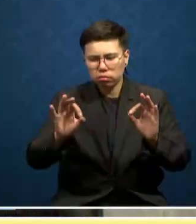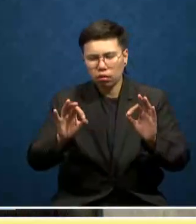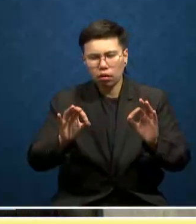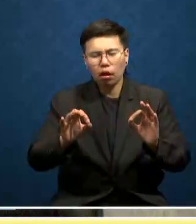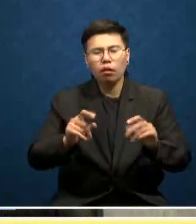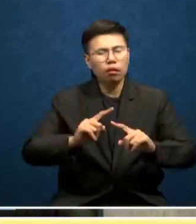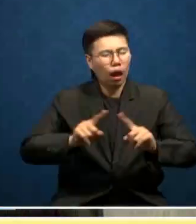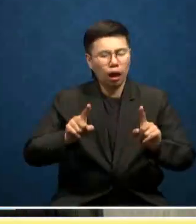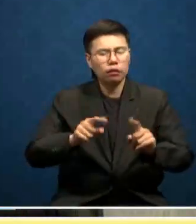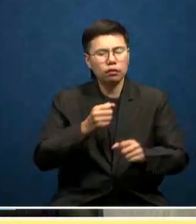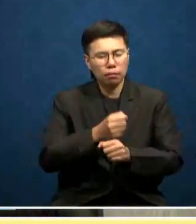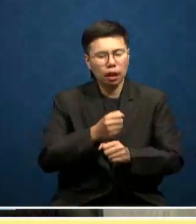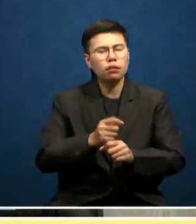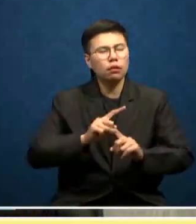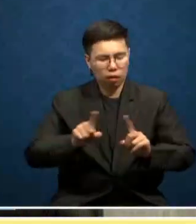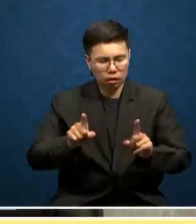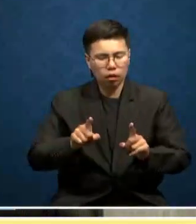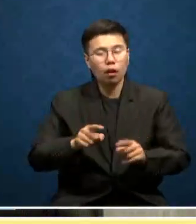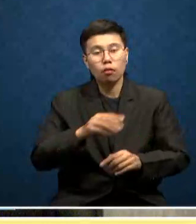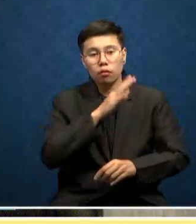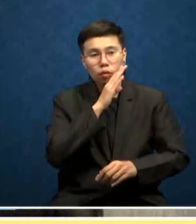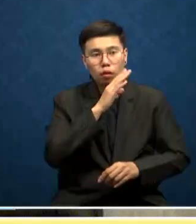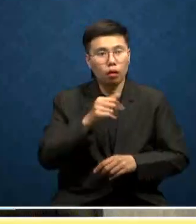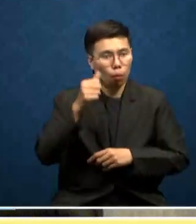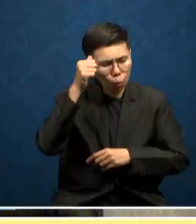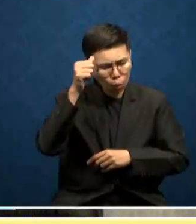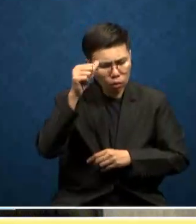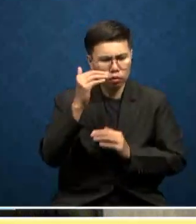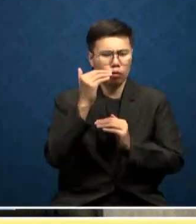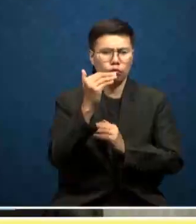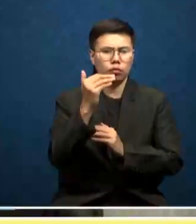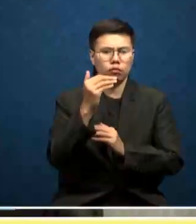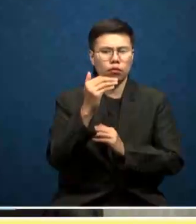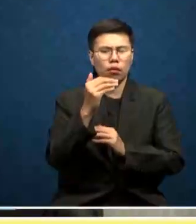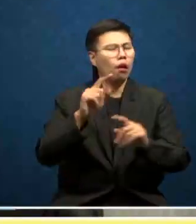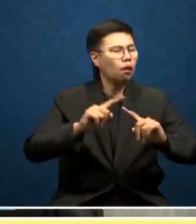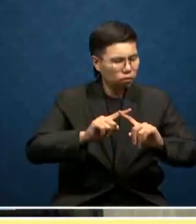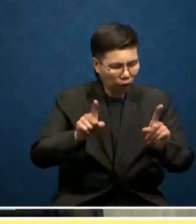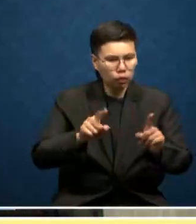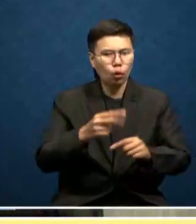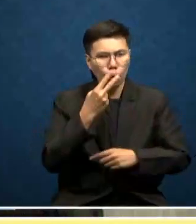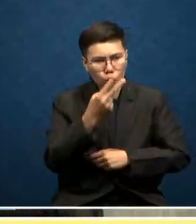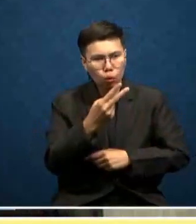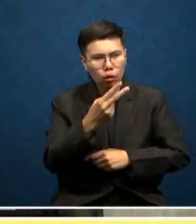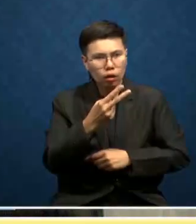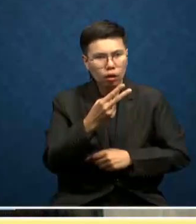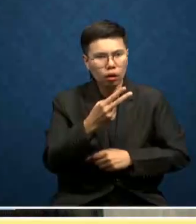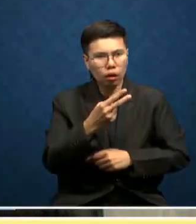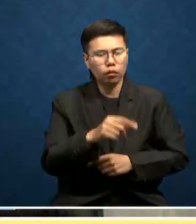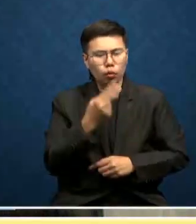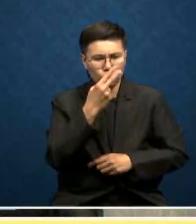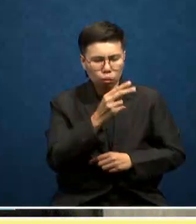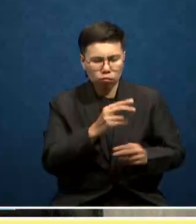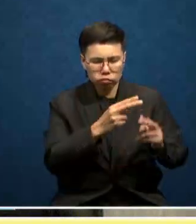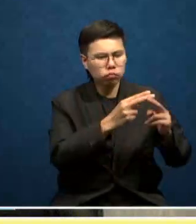ำหนดเวลาว่าจะต้องกำหนดอย่างไรอันนั้นก็ต้องดูเป็นเรื่องๆไปพอสมควรค